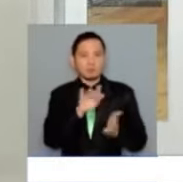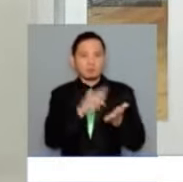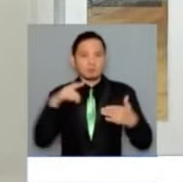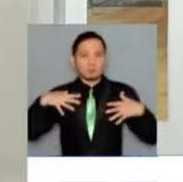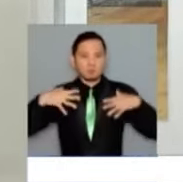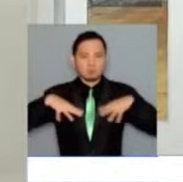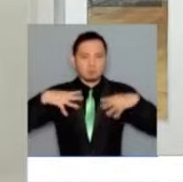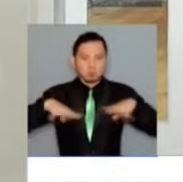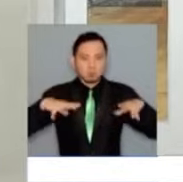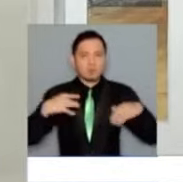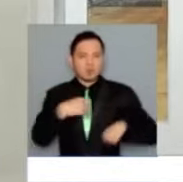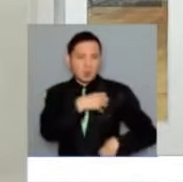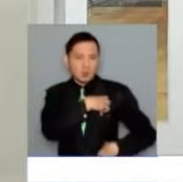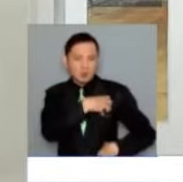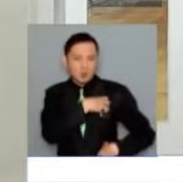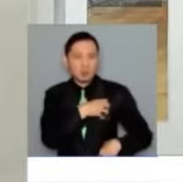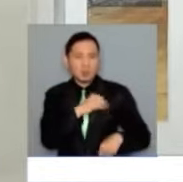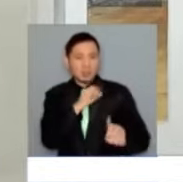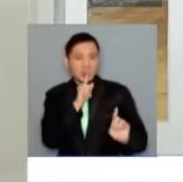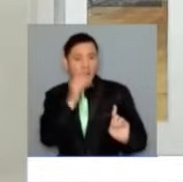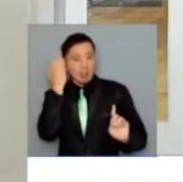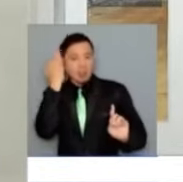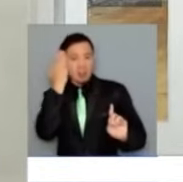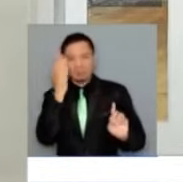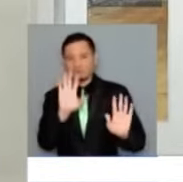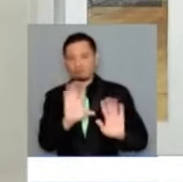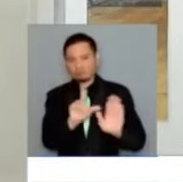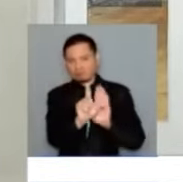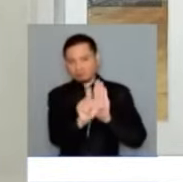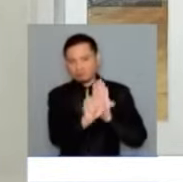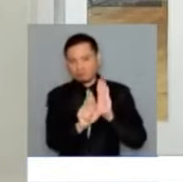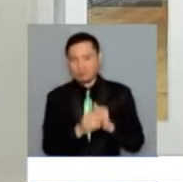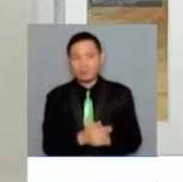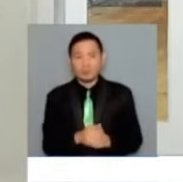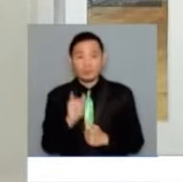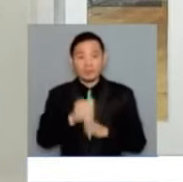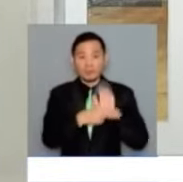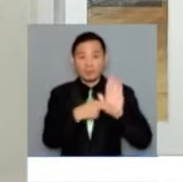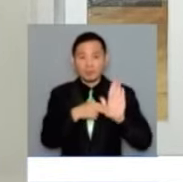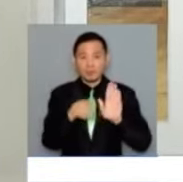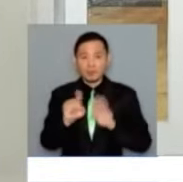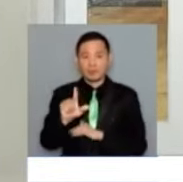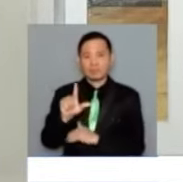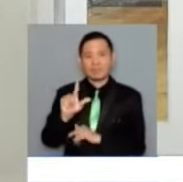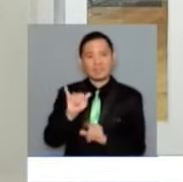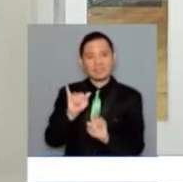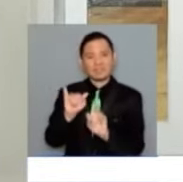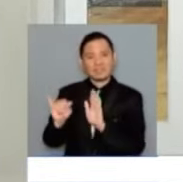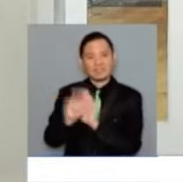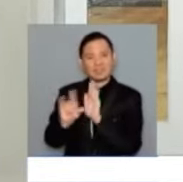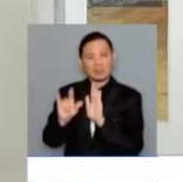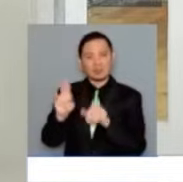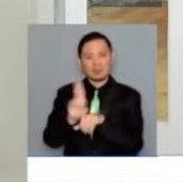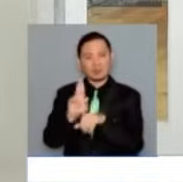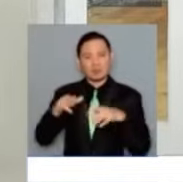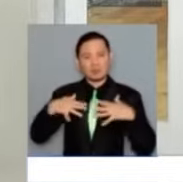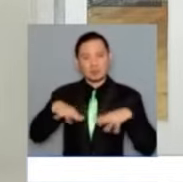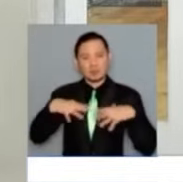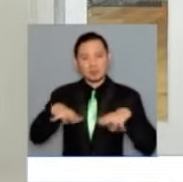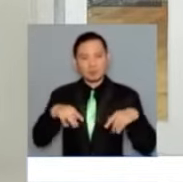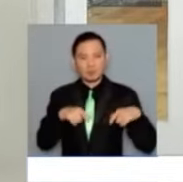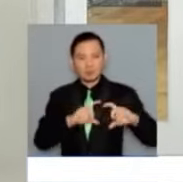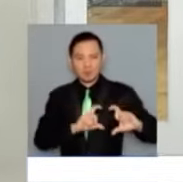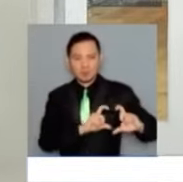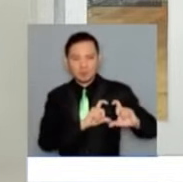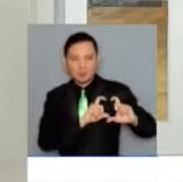kung hindi talaga kayo miyembro nito. Ang tawag sa krimen nito ay illegal use of uniforms or insignia at pinagbabawal din